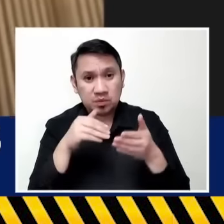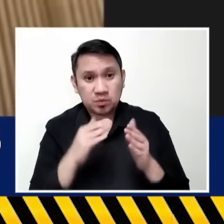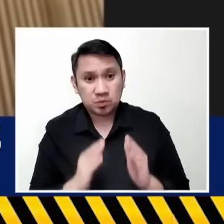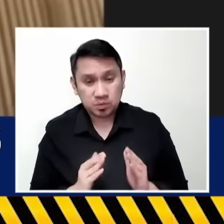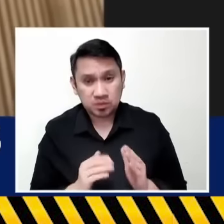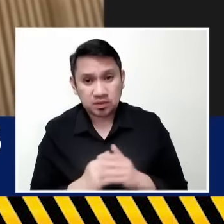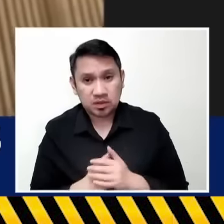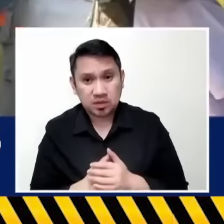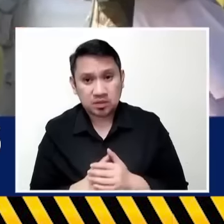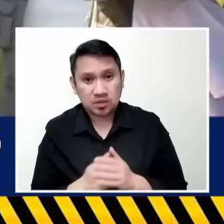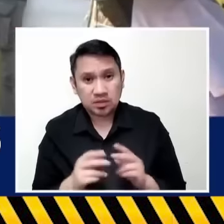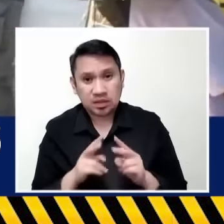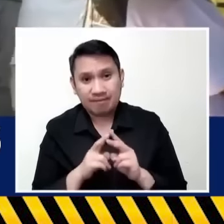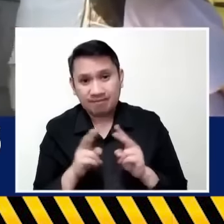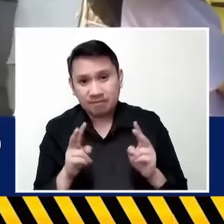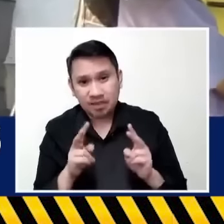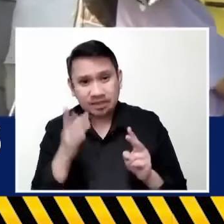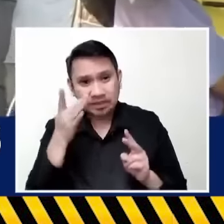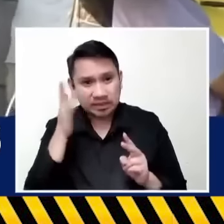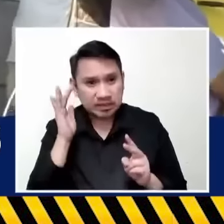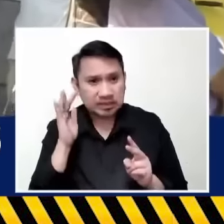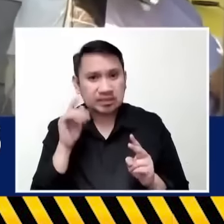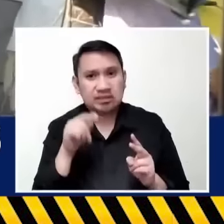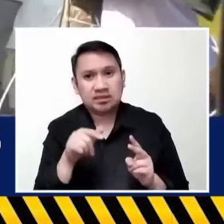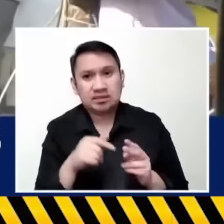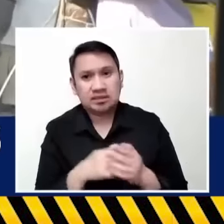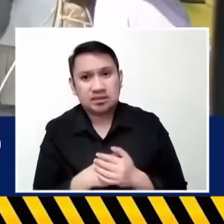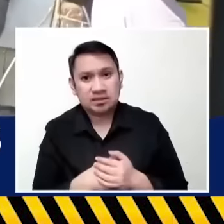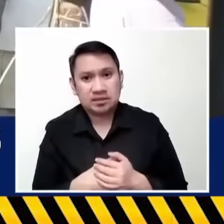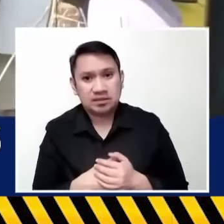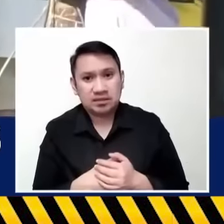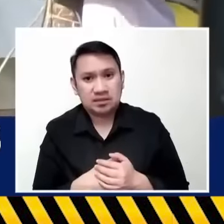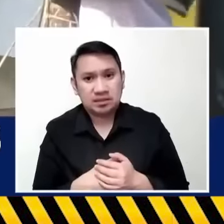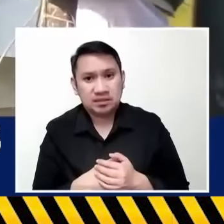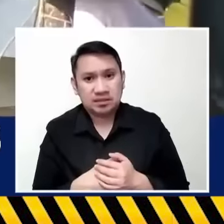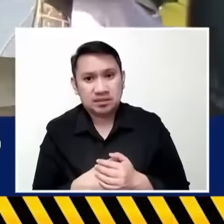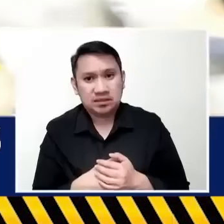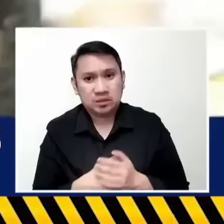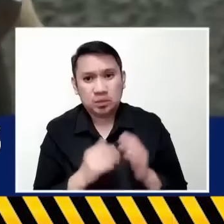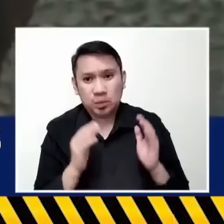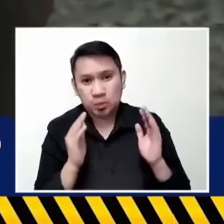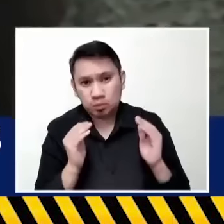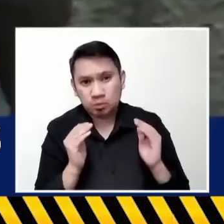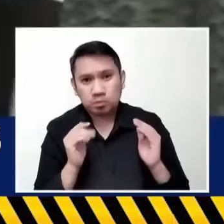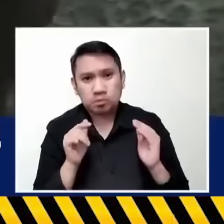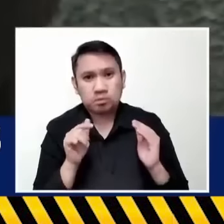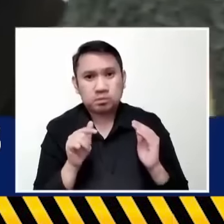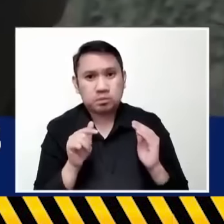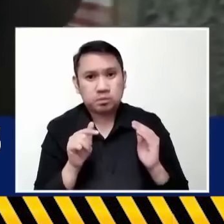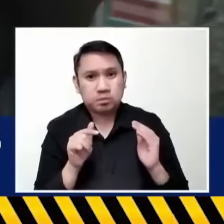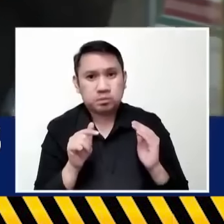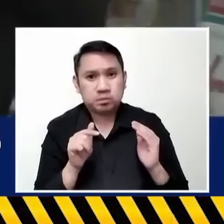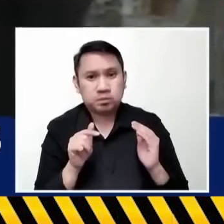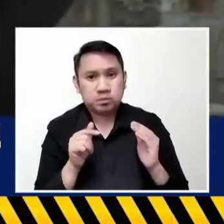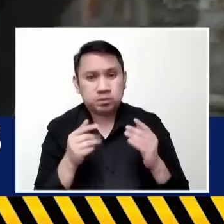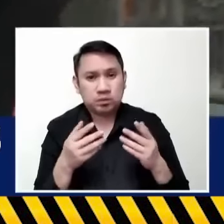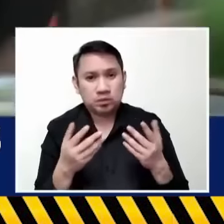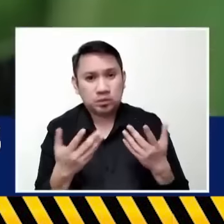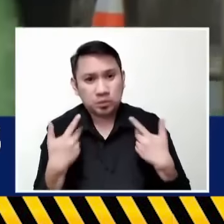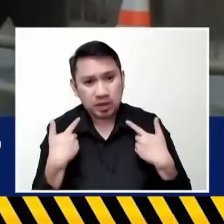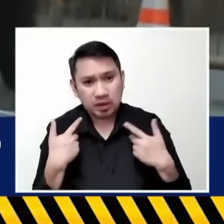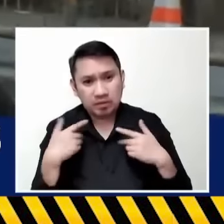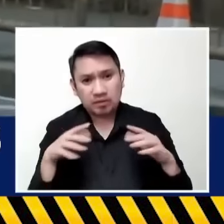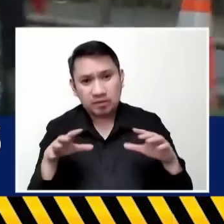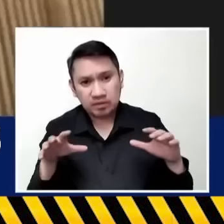na vulnerable to these kinds of incidents. And sana mas i-take into action